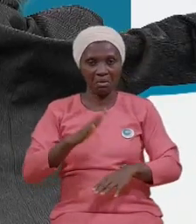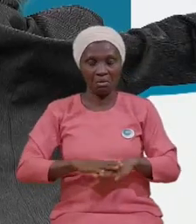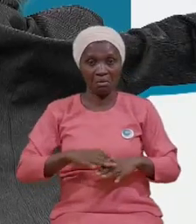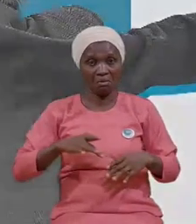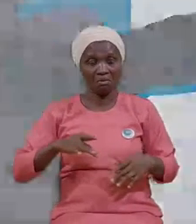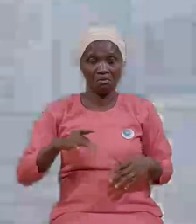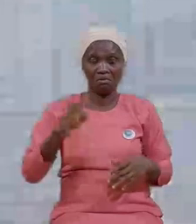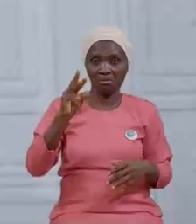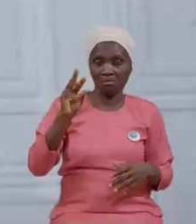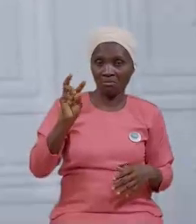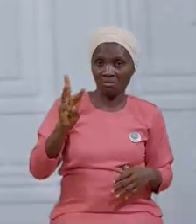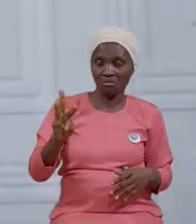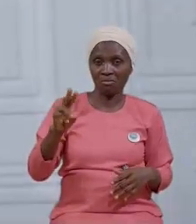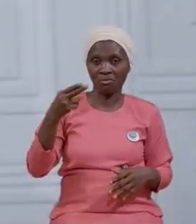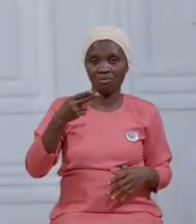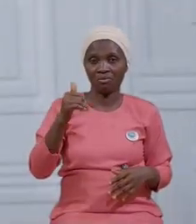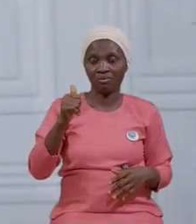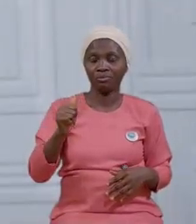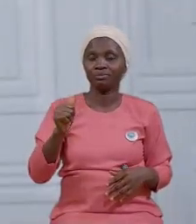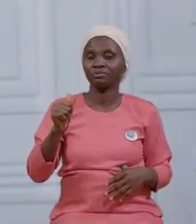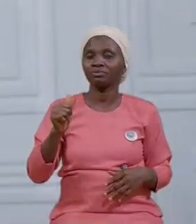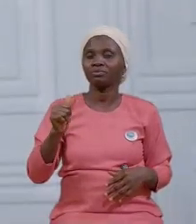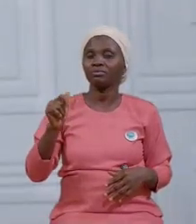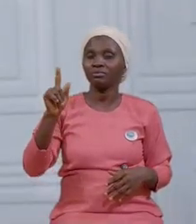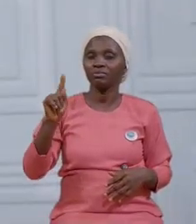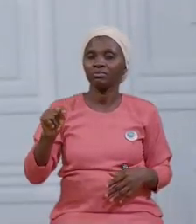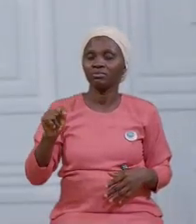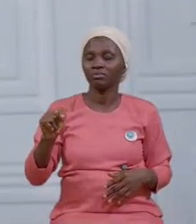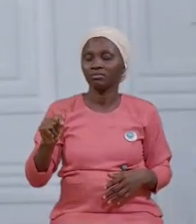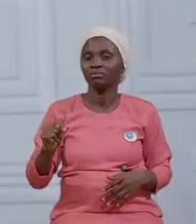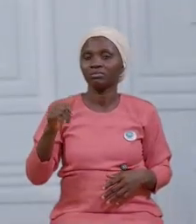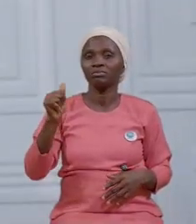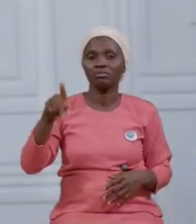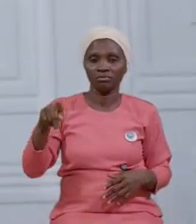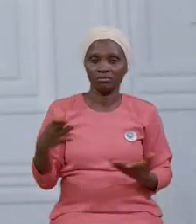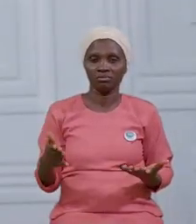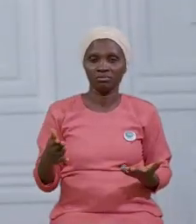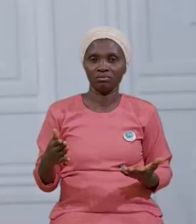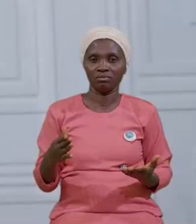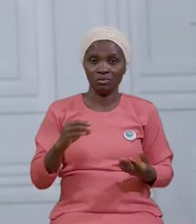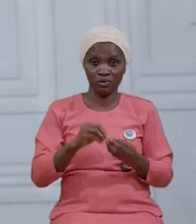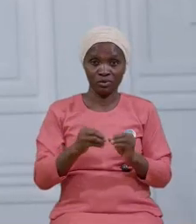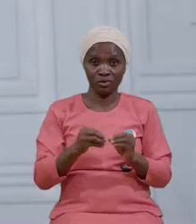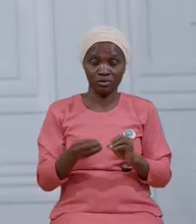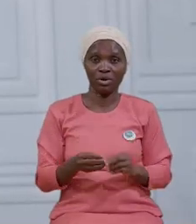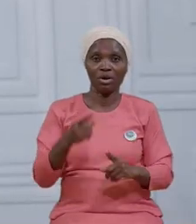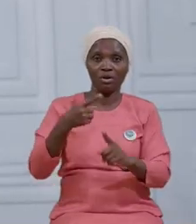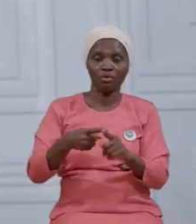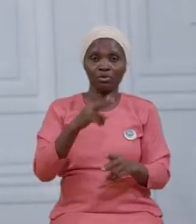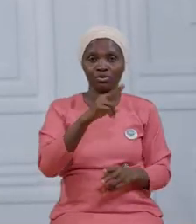Vous pouvez également envoyer vos noms et prénoms, vos informations sur ce niveau plus